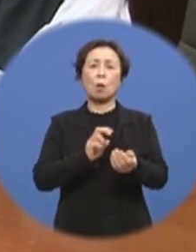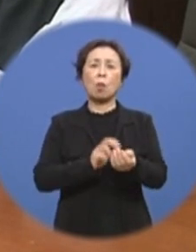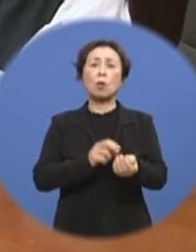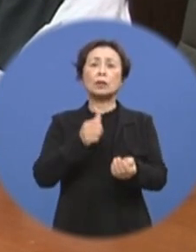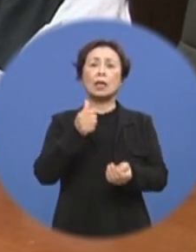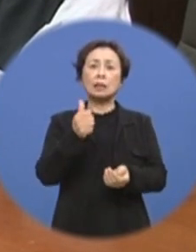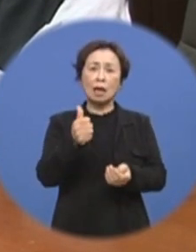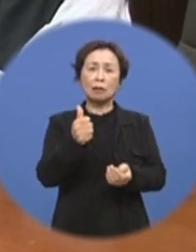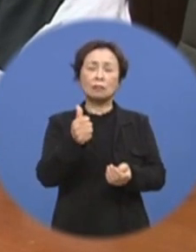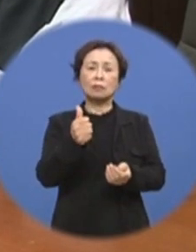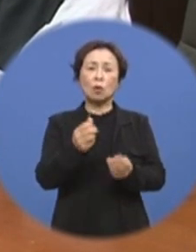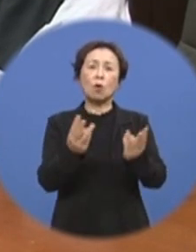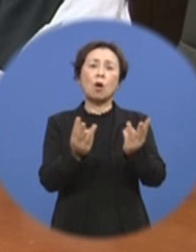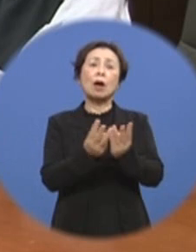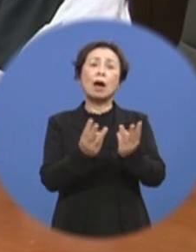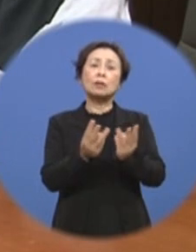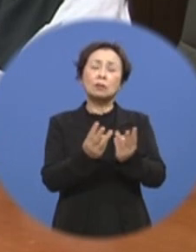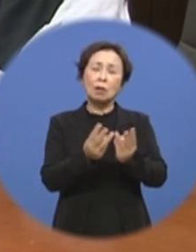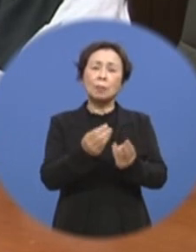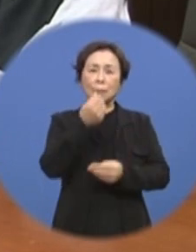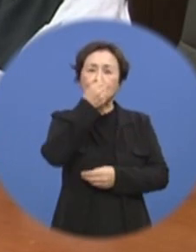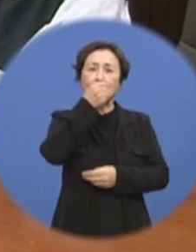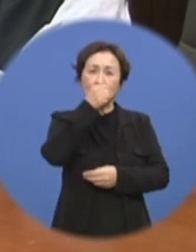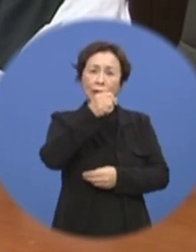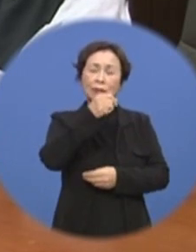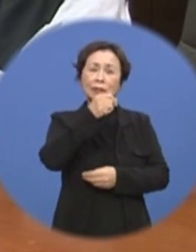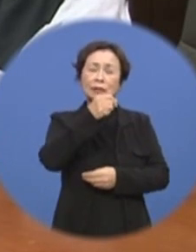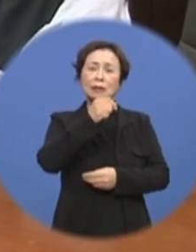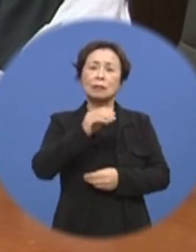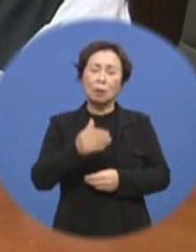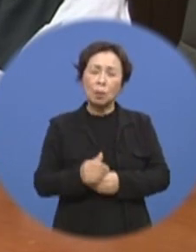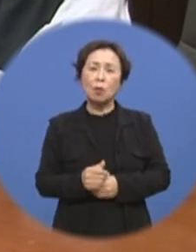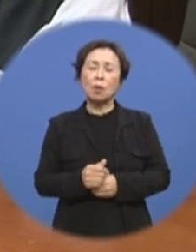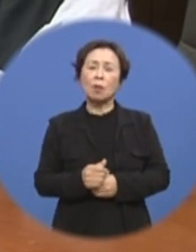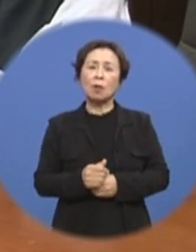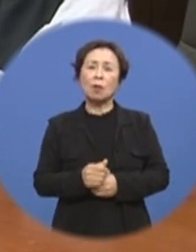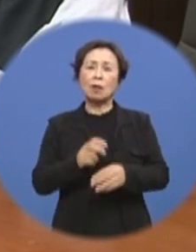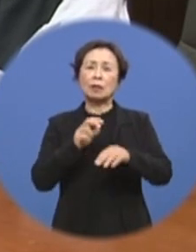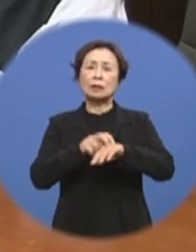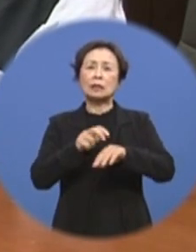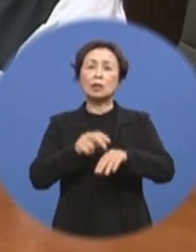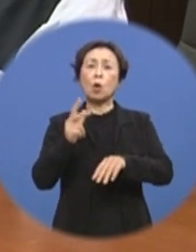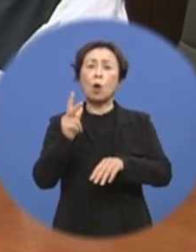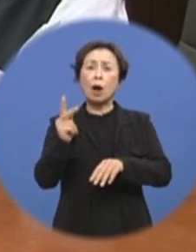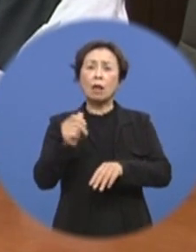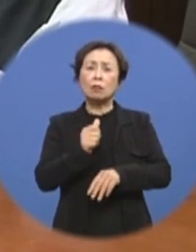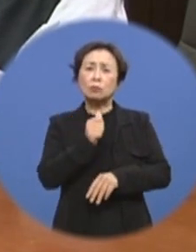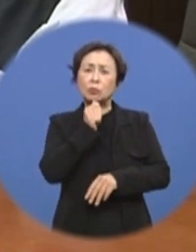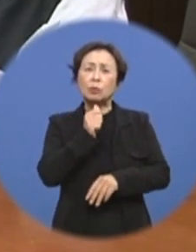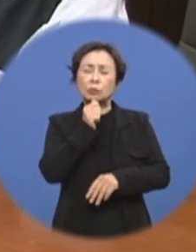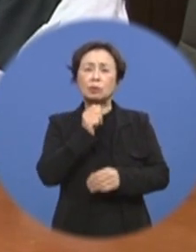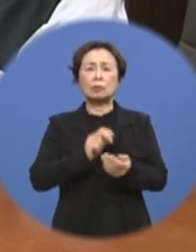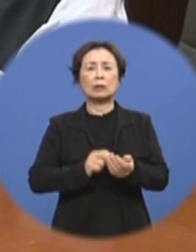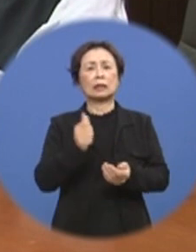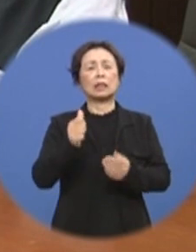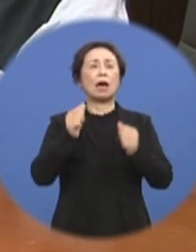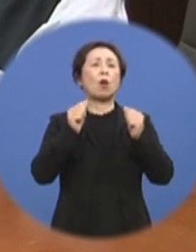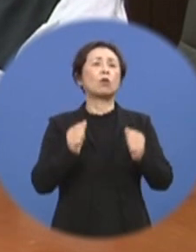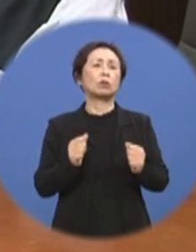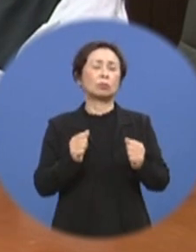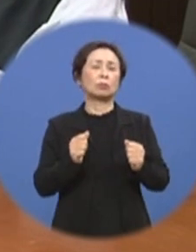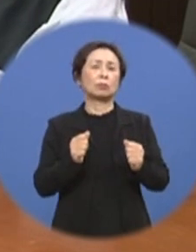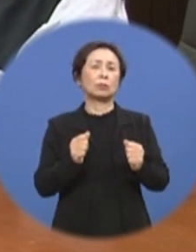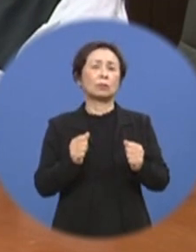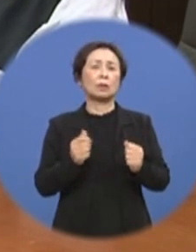数はまあまあいけるんだけどあの不足の診療科ってあるんですよこれが一番あの